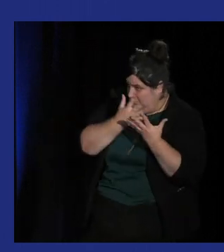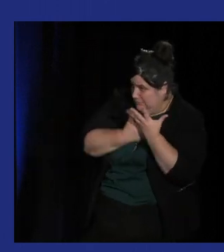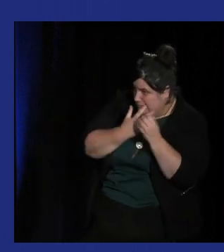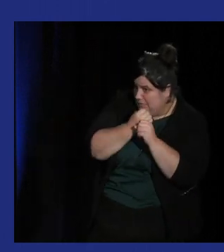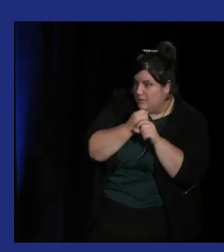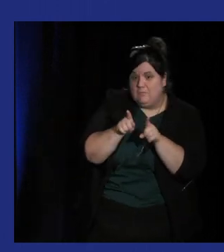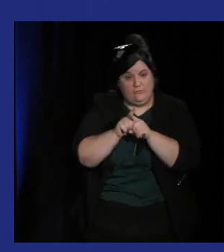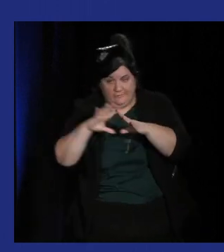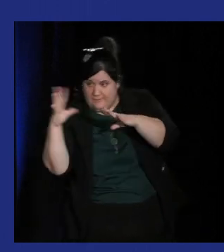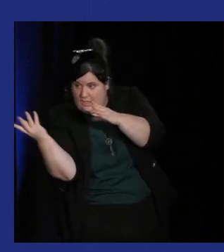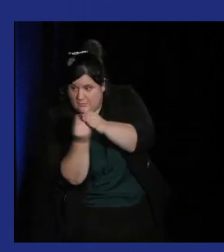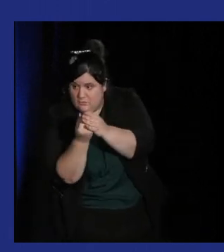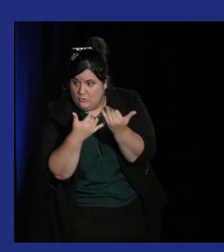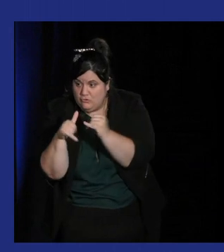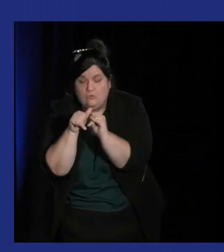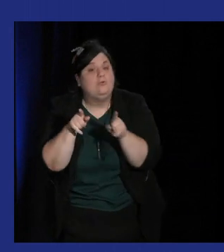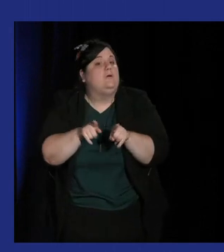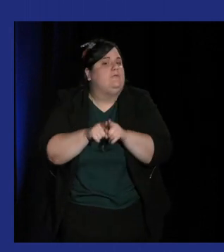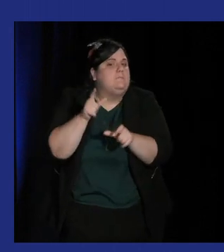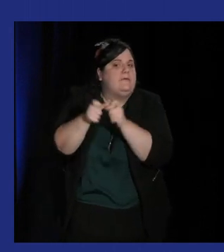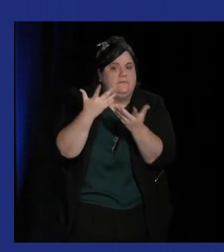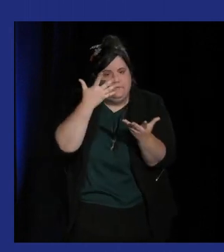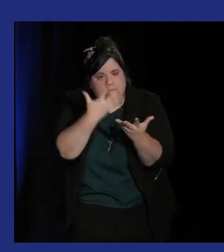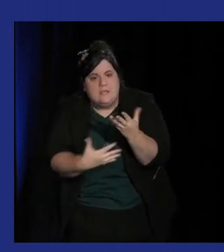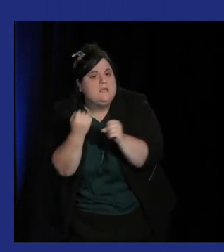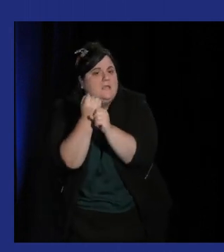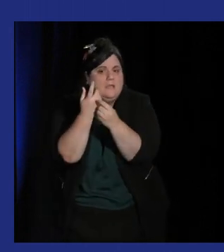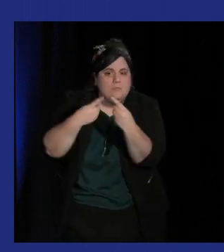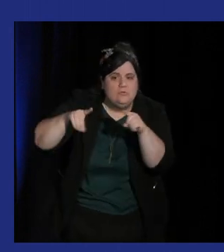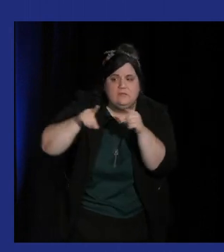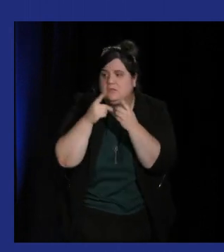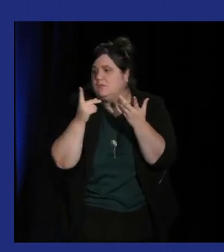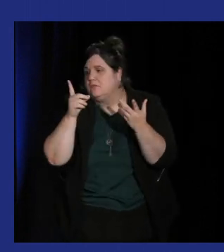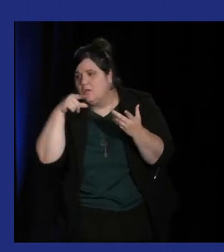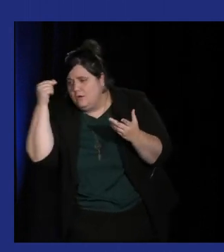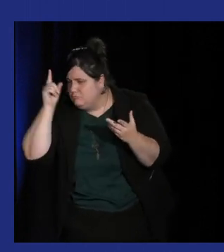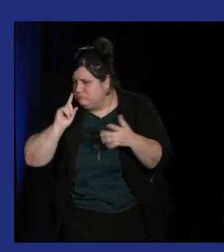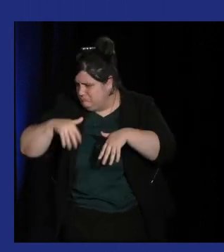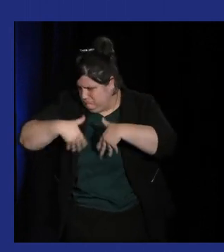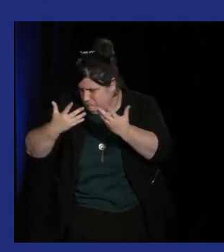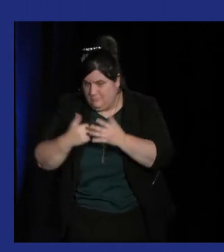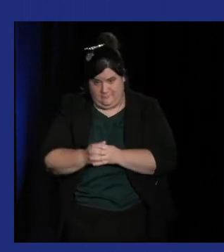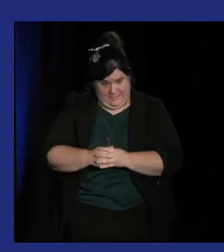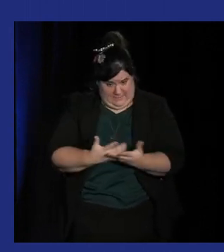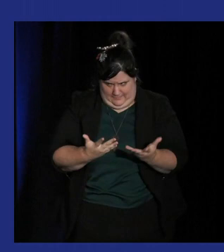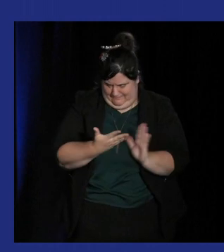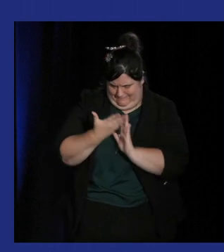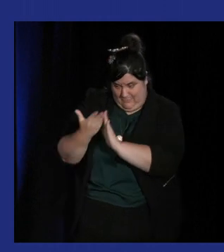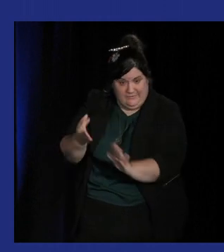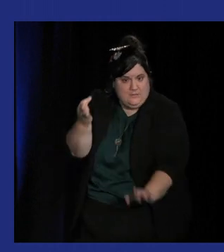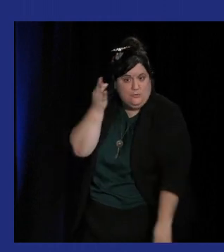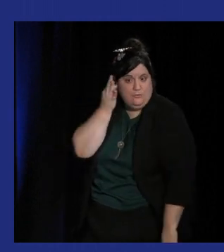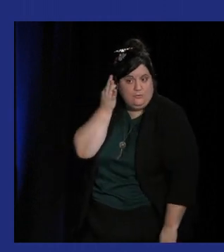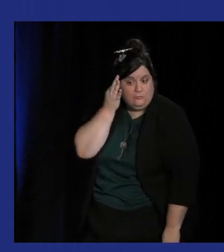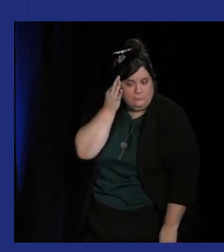avec les compositeurs et compositrices bien sûr mais pas seulement on va parler plus généralement vraiment du du son dans le jeu vidéo